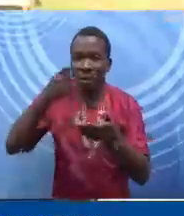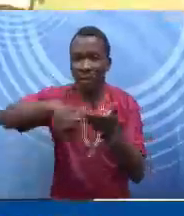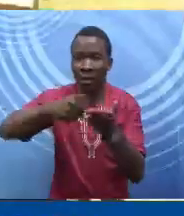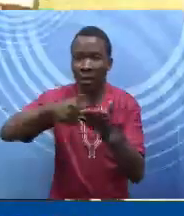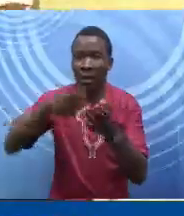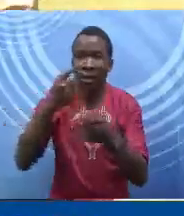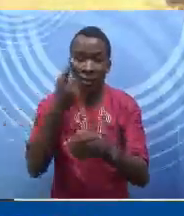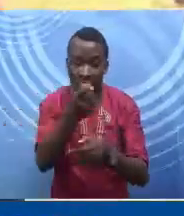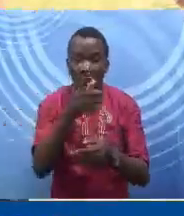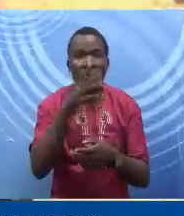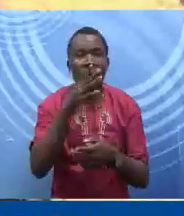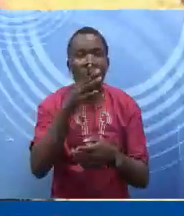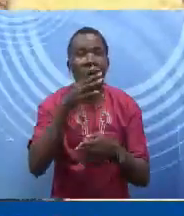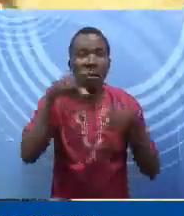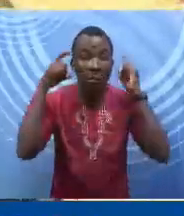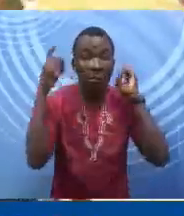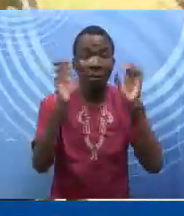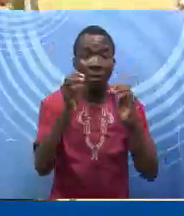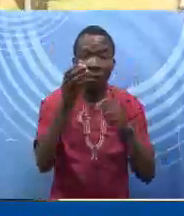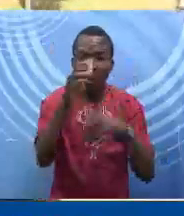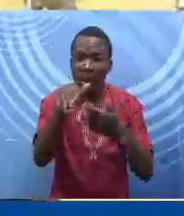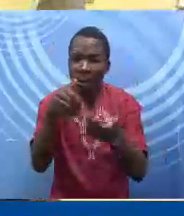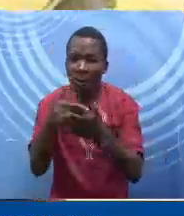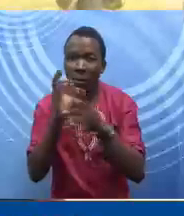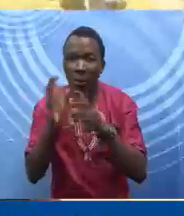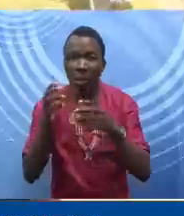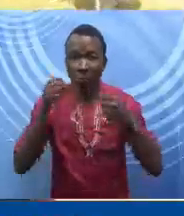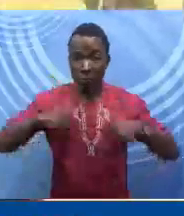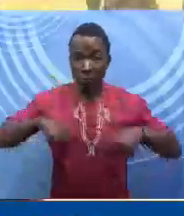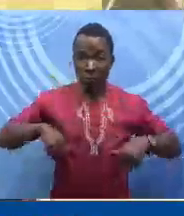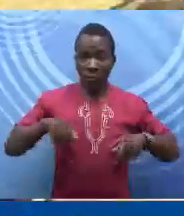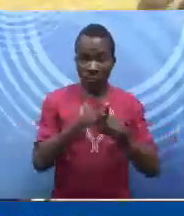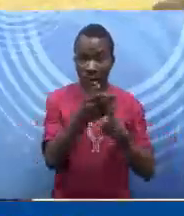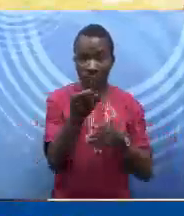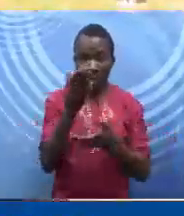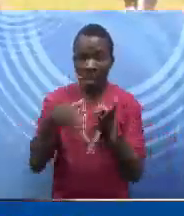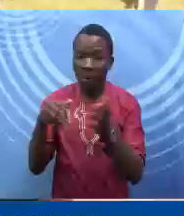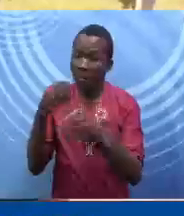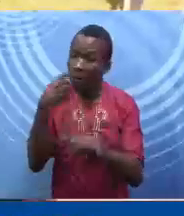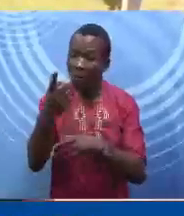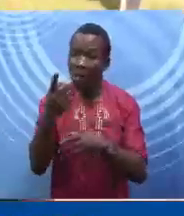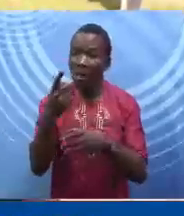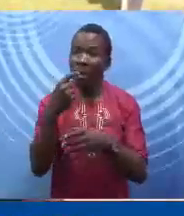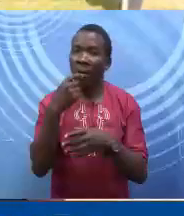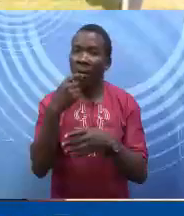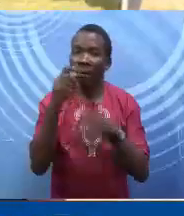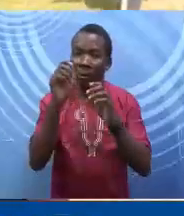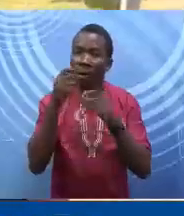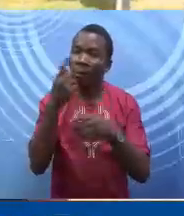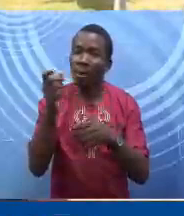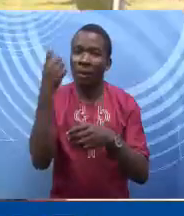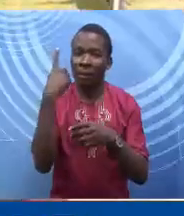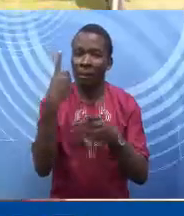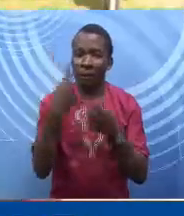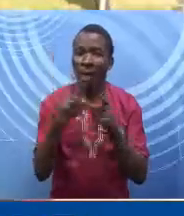yambaye kandi ni umubyeyi baribonamo bambaye turiya tujire nabo harimo abababwira bakababwiriza bikumvikana nkubwije